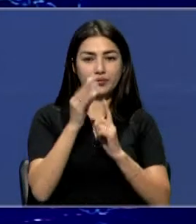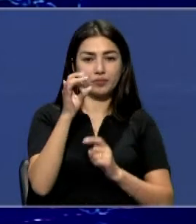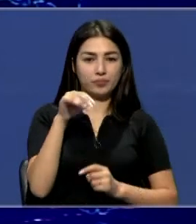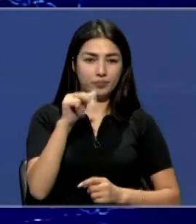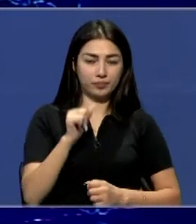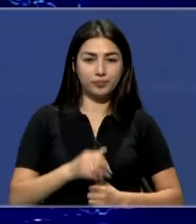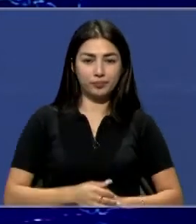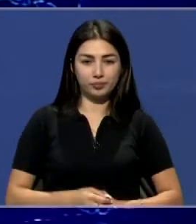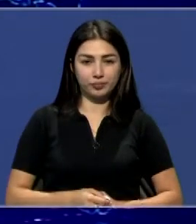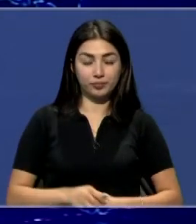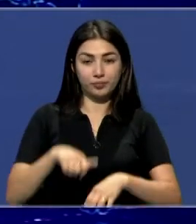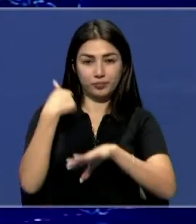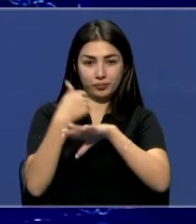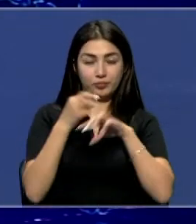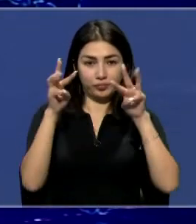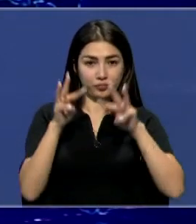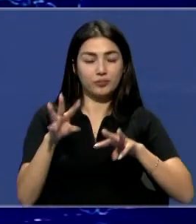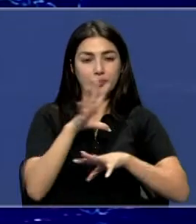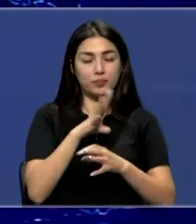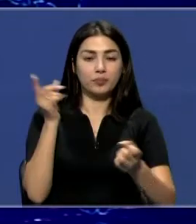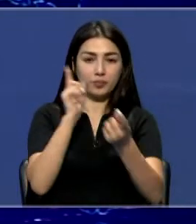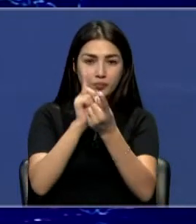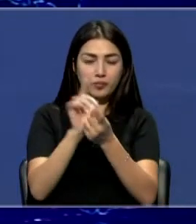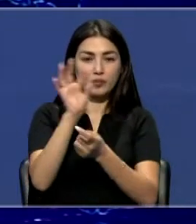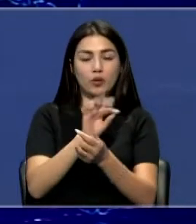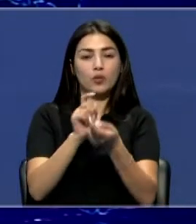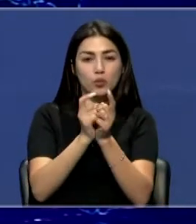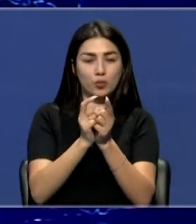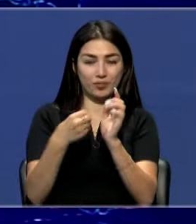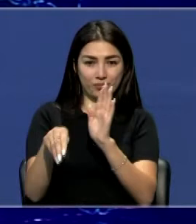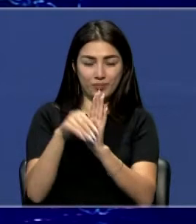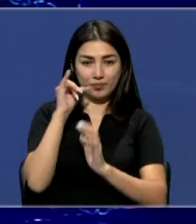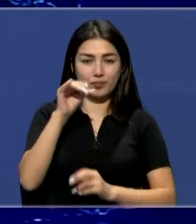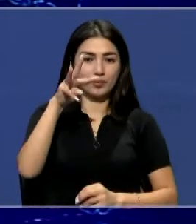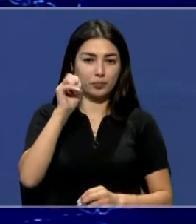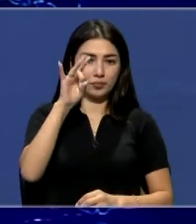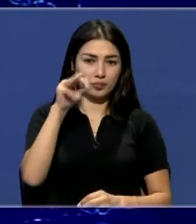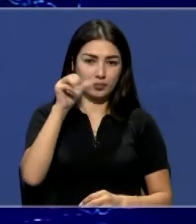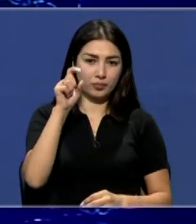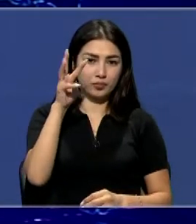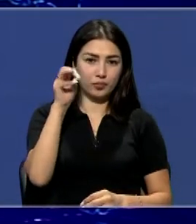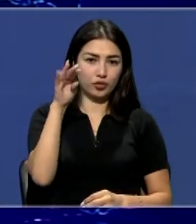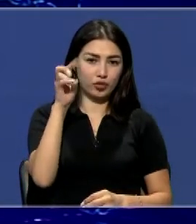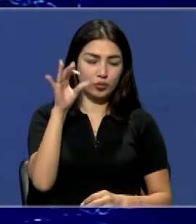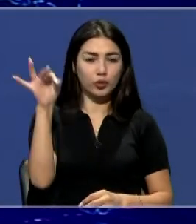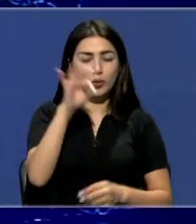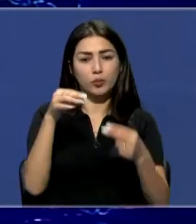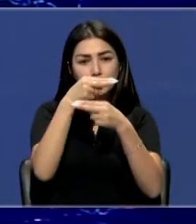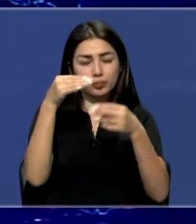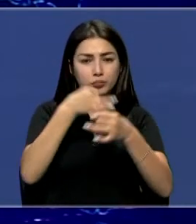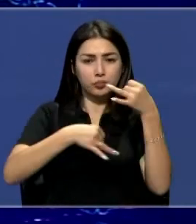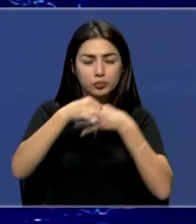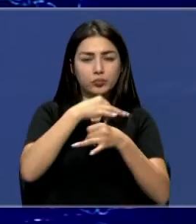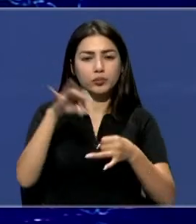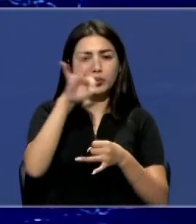глава государства принял председателя агентства по противодействию коррупции марат ахмеджанов к этим же марта корр засушил подробный отчет об